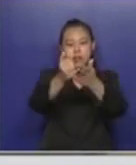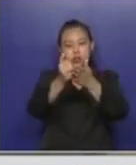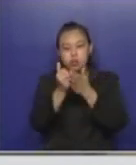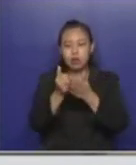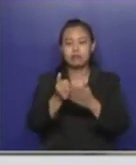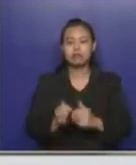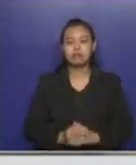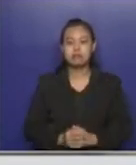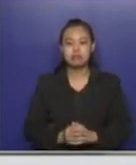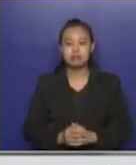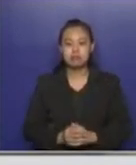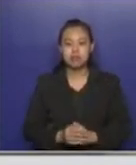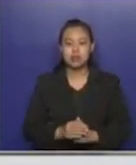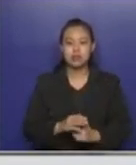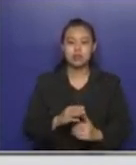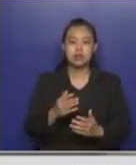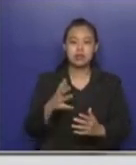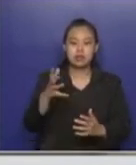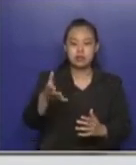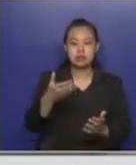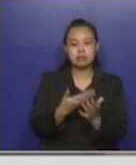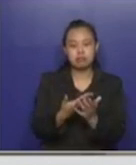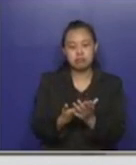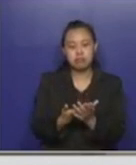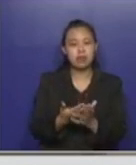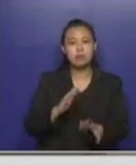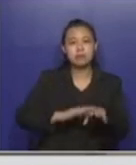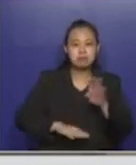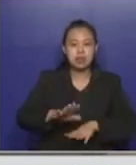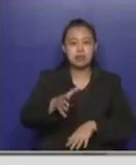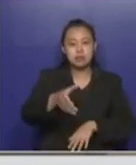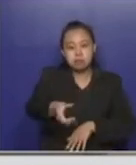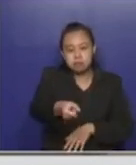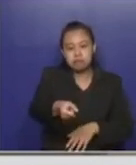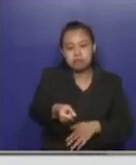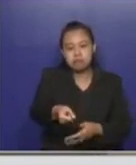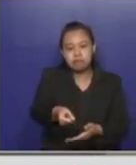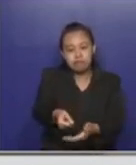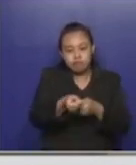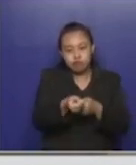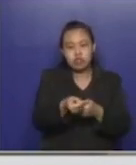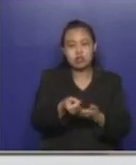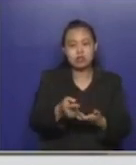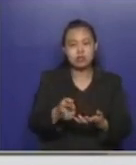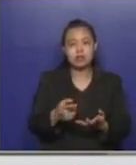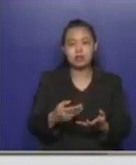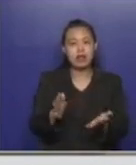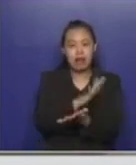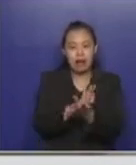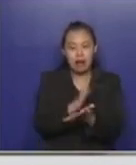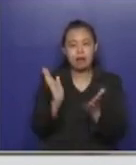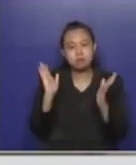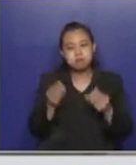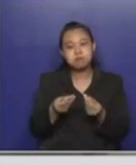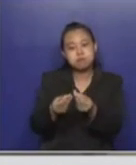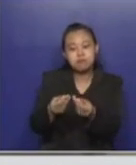เขาได้แทนที่ท่านจะยื่นมือไปดึงเขาขึ้นมาท่านกลับยื่นโบรชัวร์ไปให้เขาแล้วก็ถ